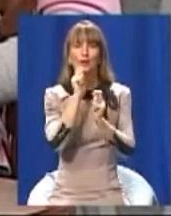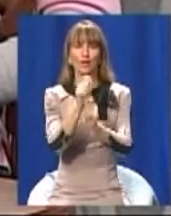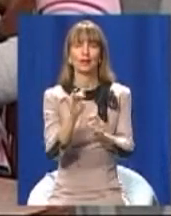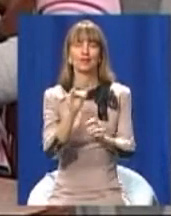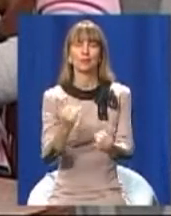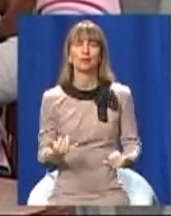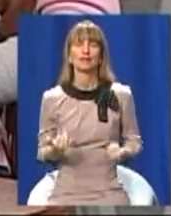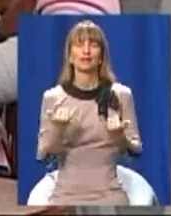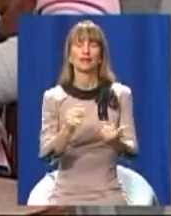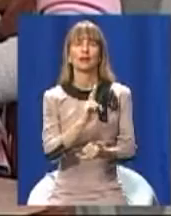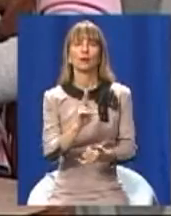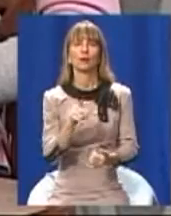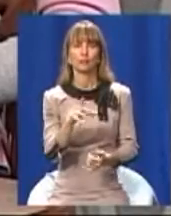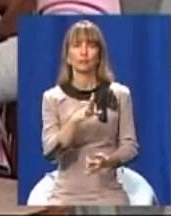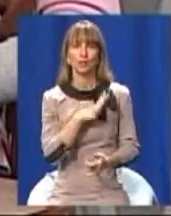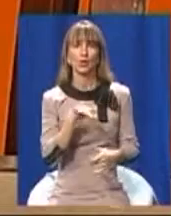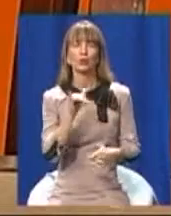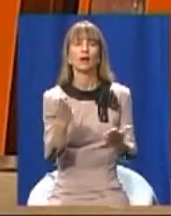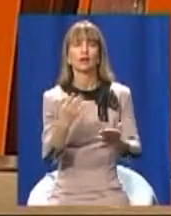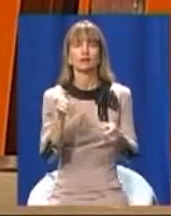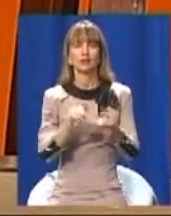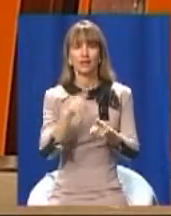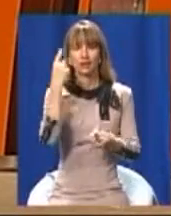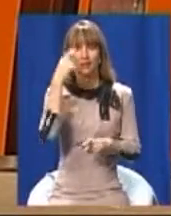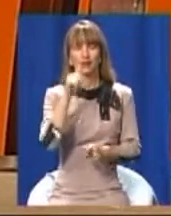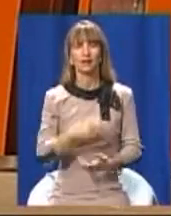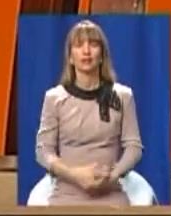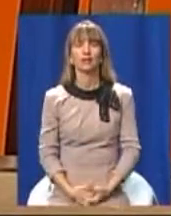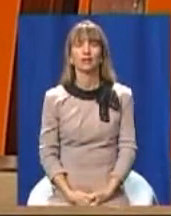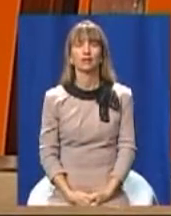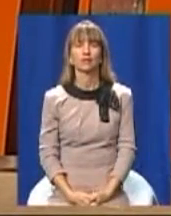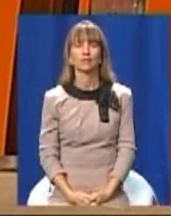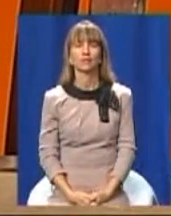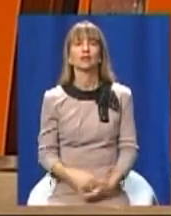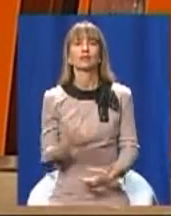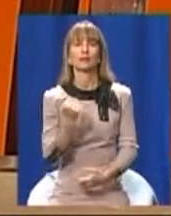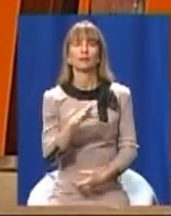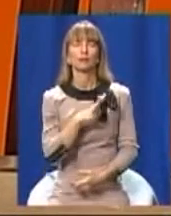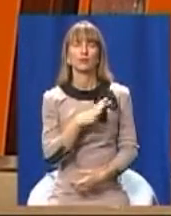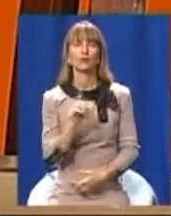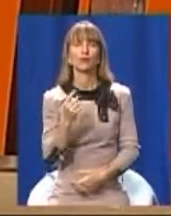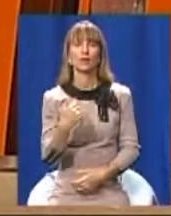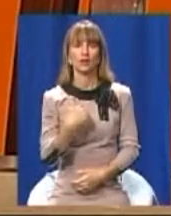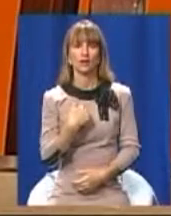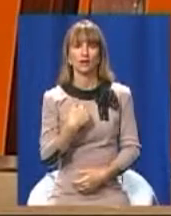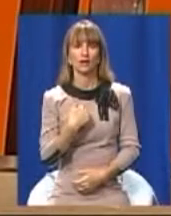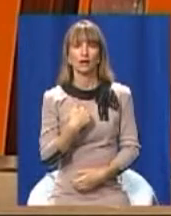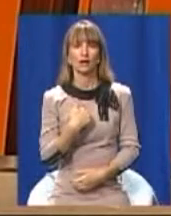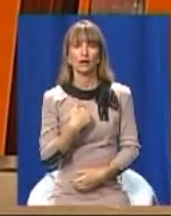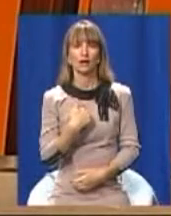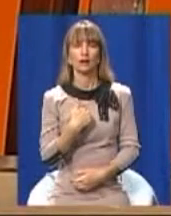присвятити йому комусь. Чи була в тебе така ідея? Так було, адже я